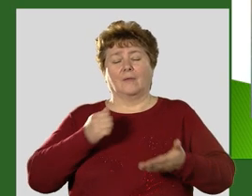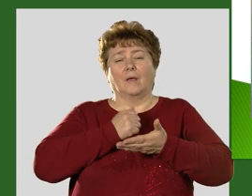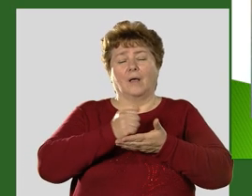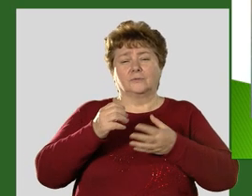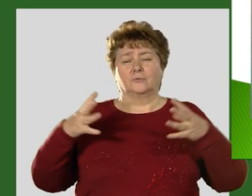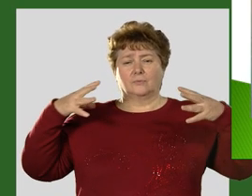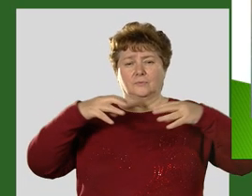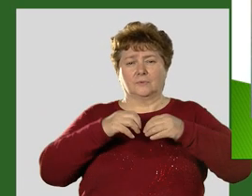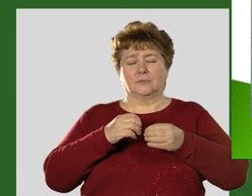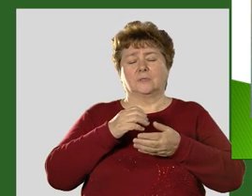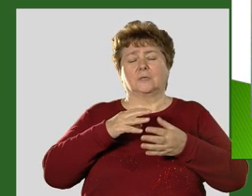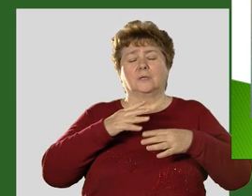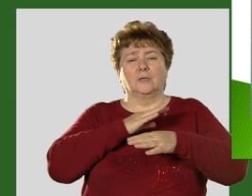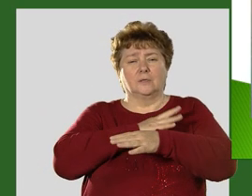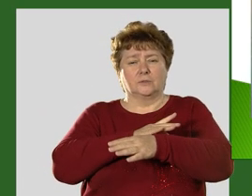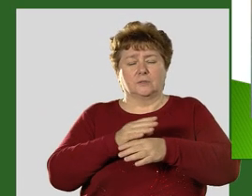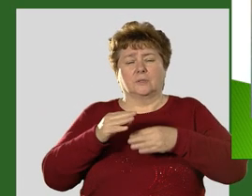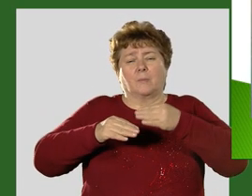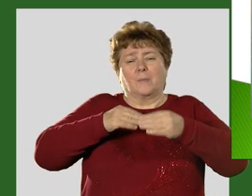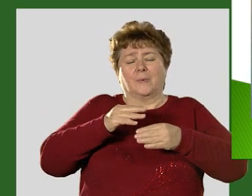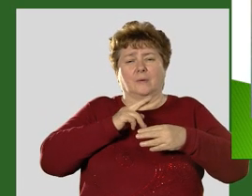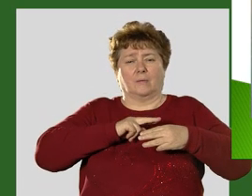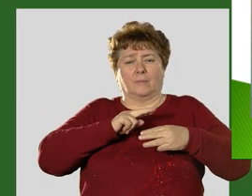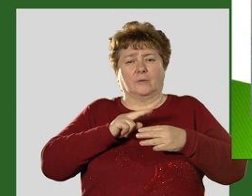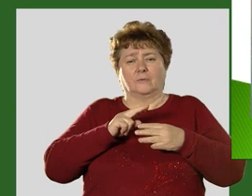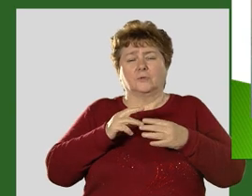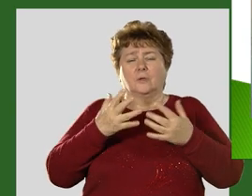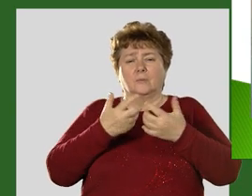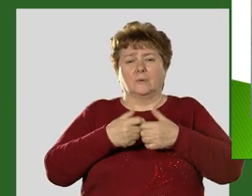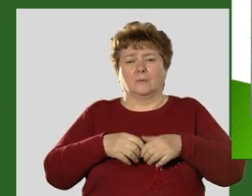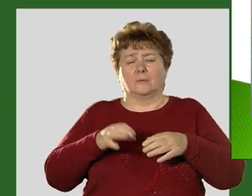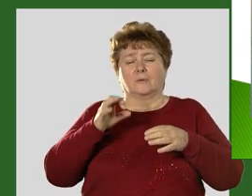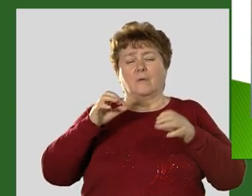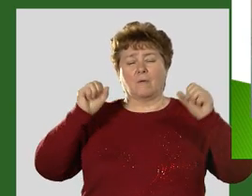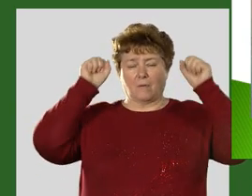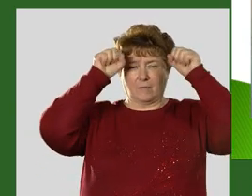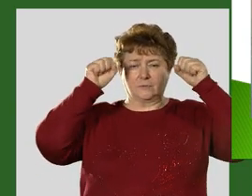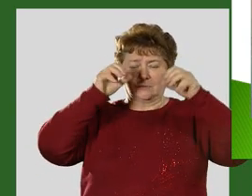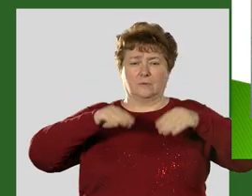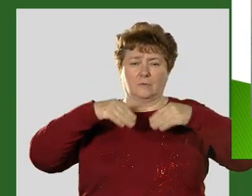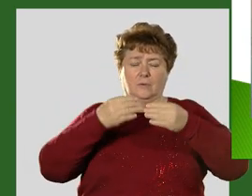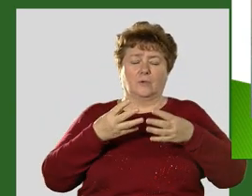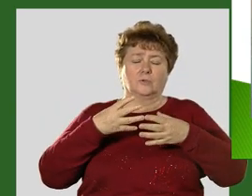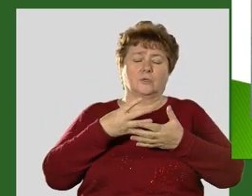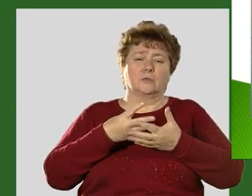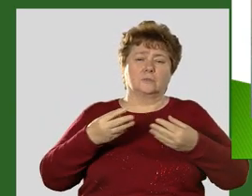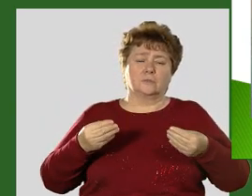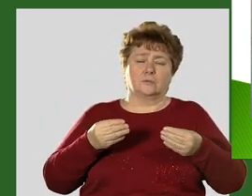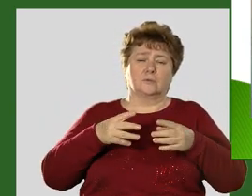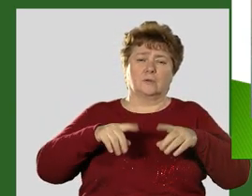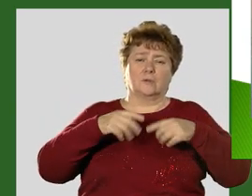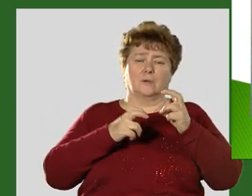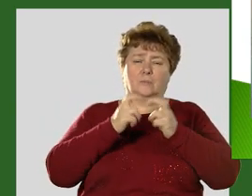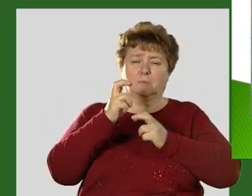Основу комплекса шерстеперерабатывающей промышленности составляет овцеводство, дающее сырье для